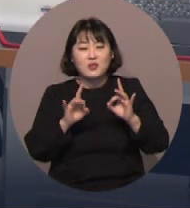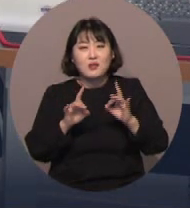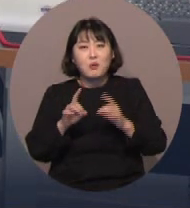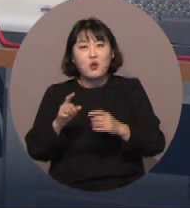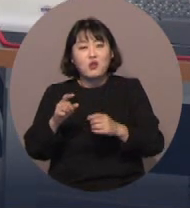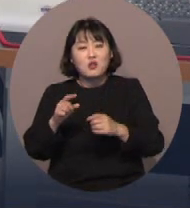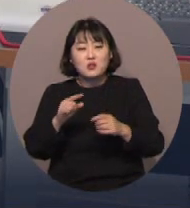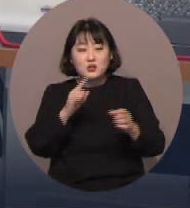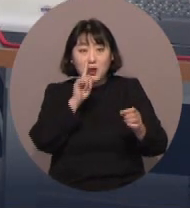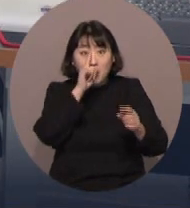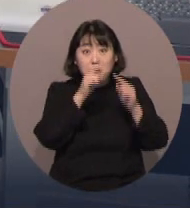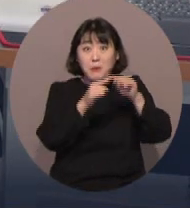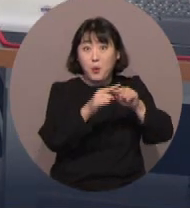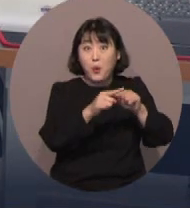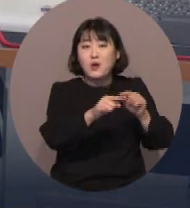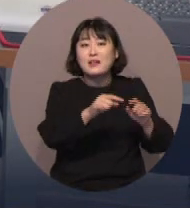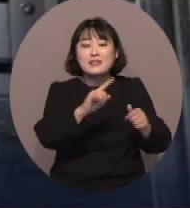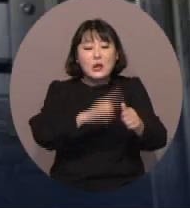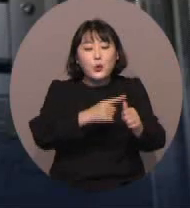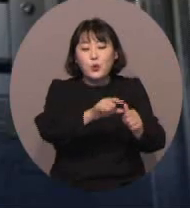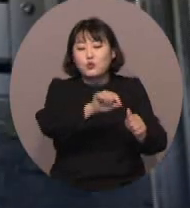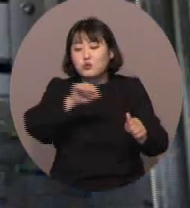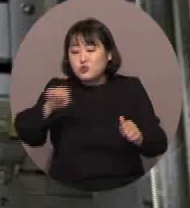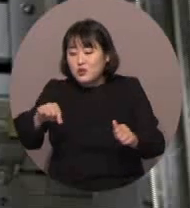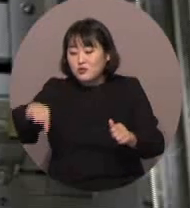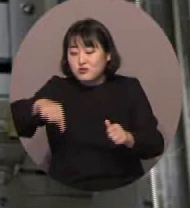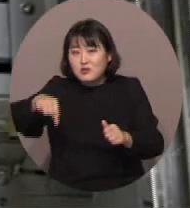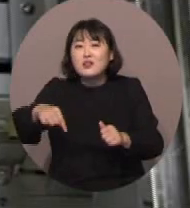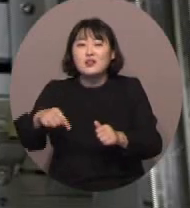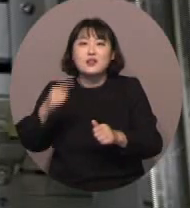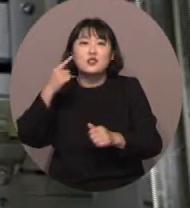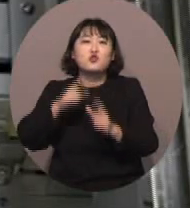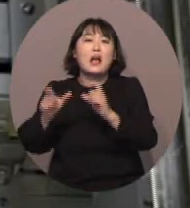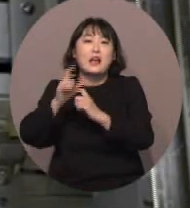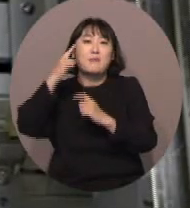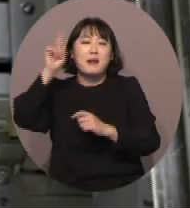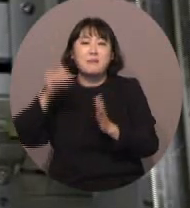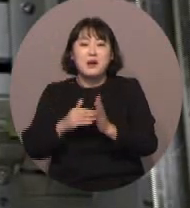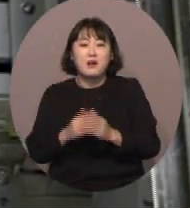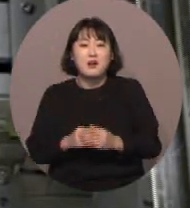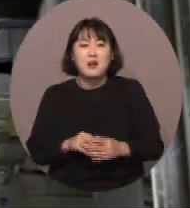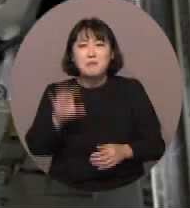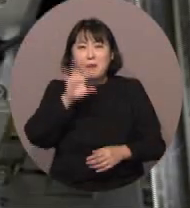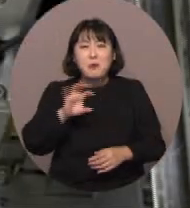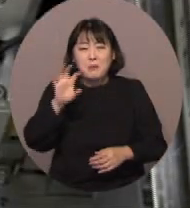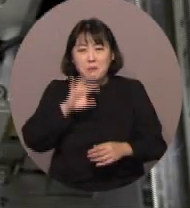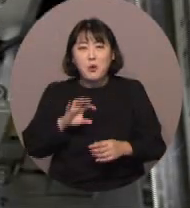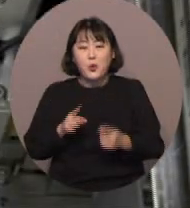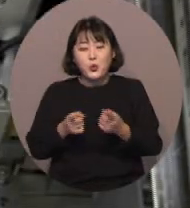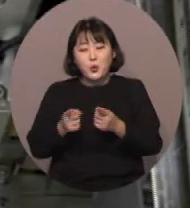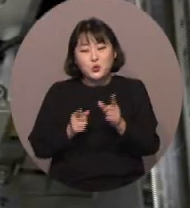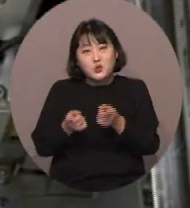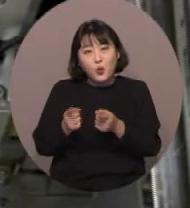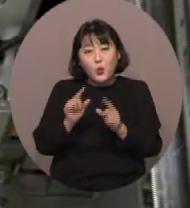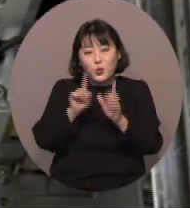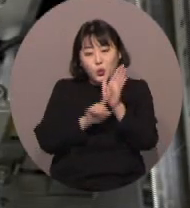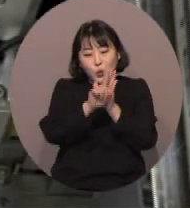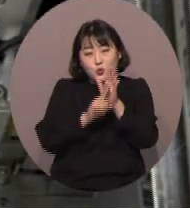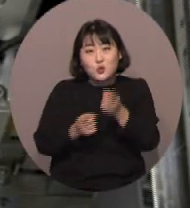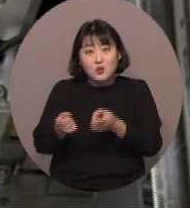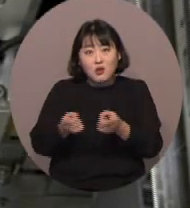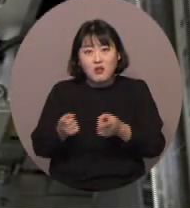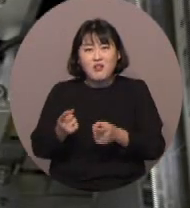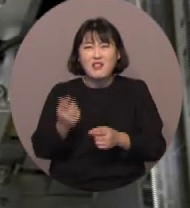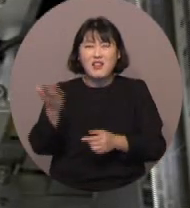수거하는 기술 등이 추가로 개발되었습니다 소량의 검체만을 반복적으로 가열 냉각해 검체 전체를